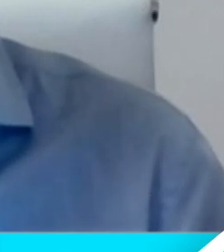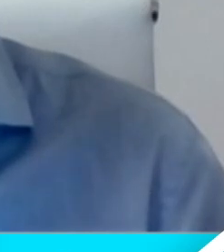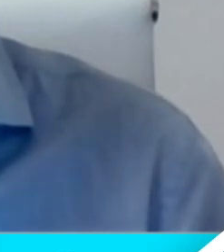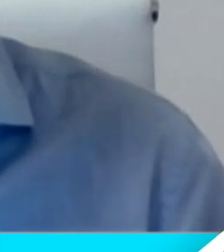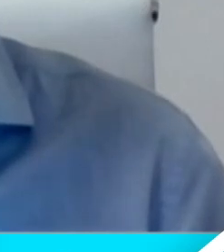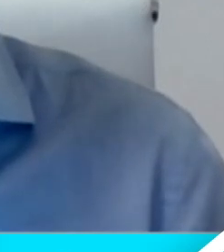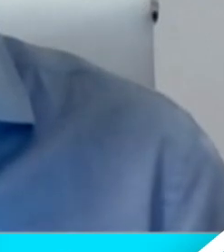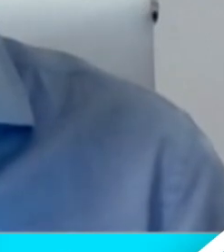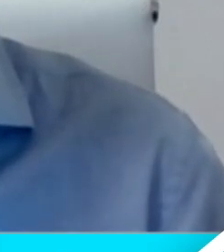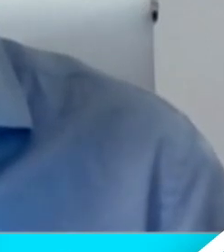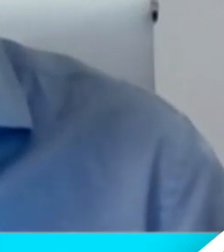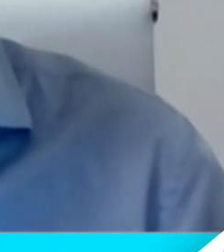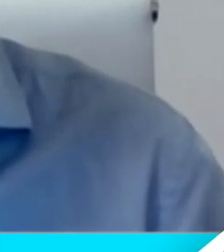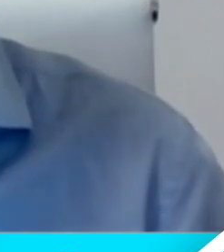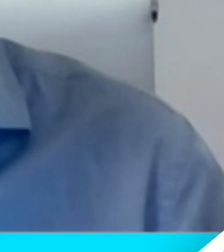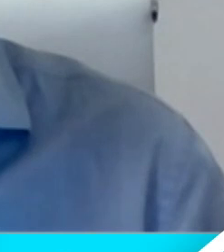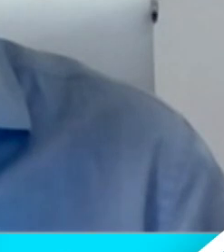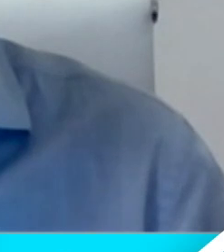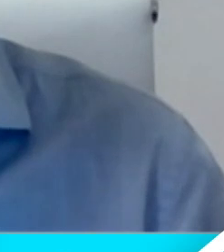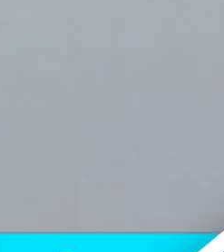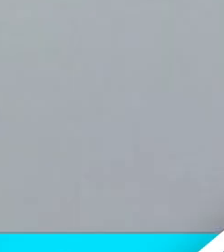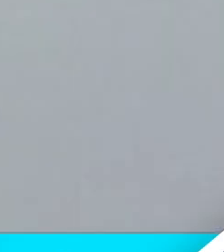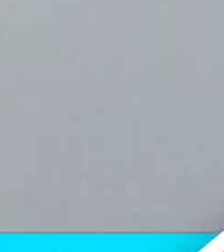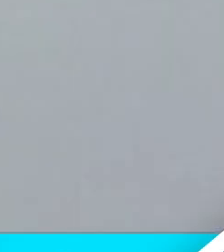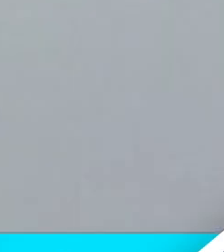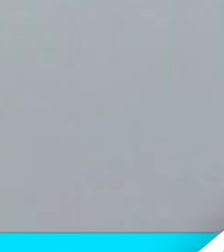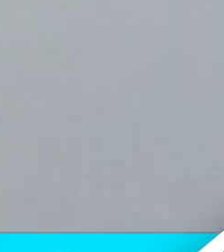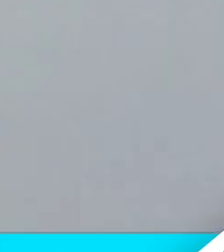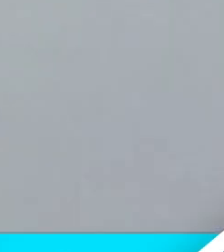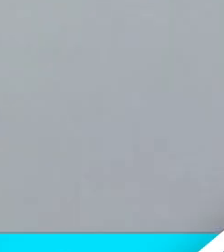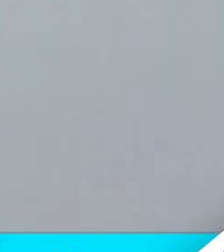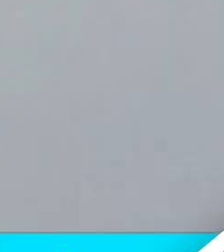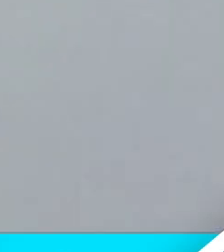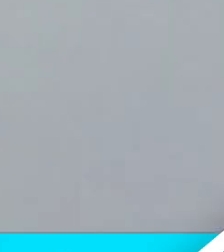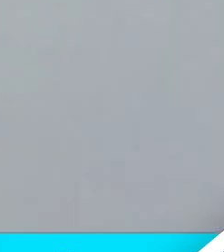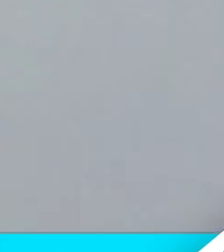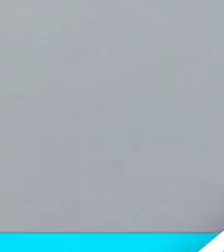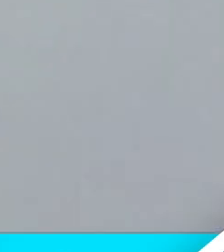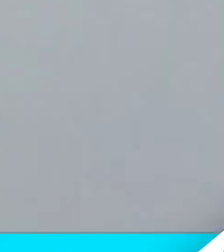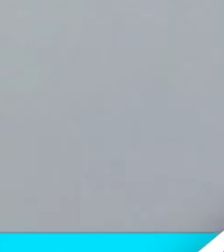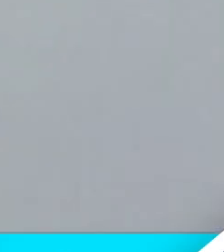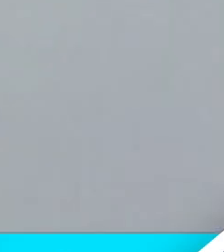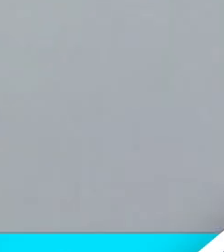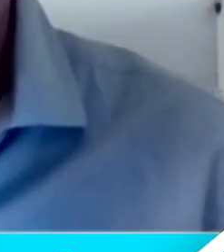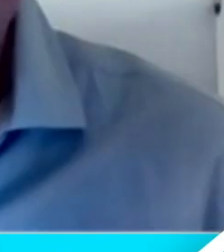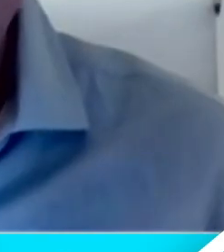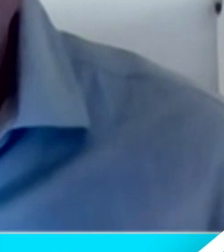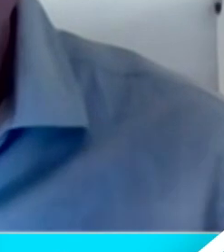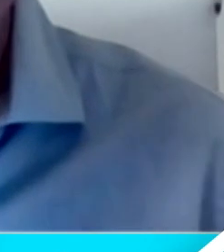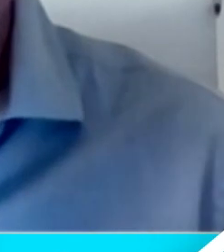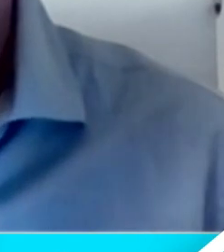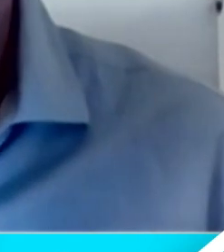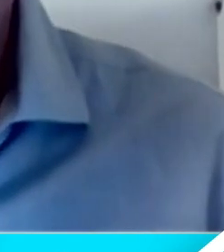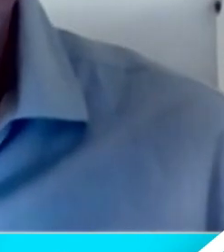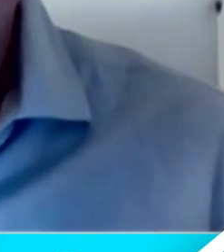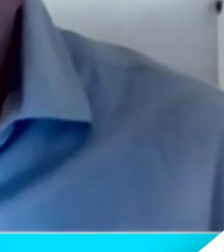כאשר כלכלן כמוני יוצא נגד טייקונים, הוא לא מתכוון לאנשים עשירים. לי שום דבר נגד אנשים עשירים ואפילו